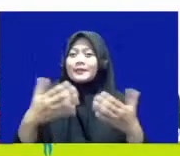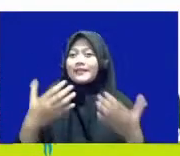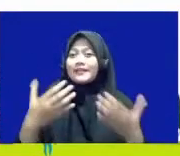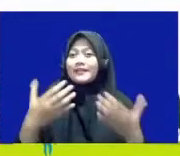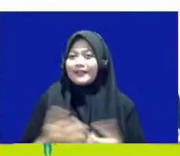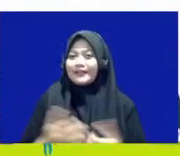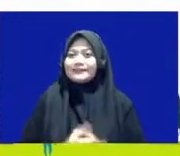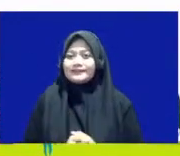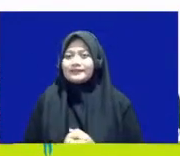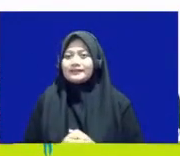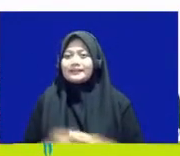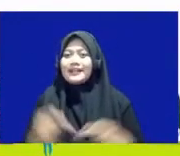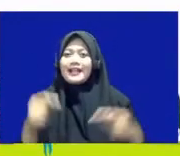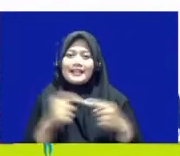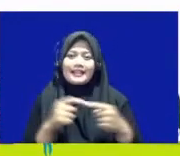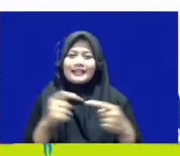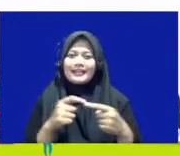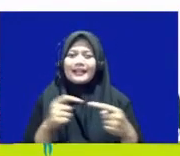terkait dengan